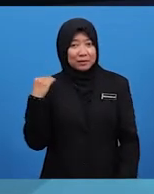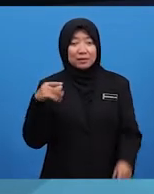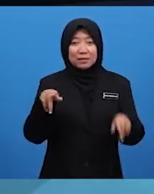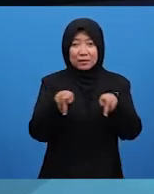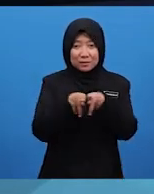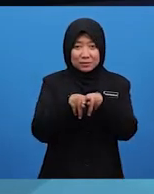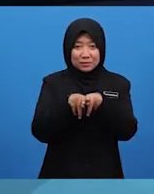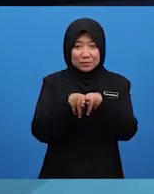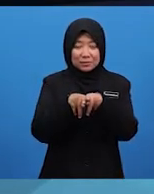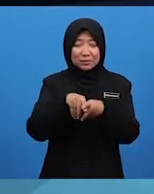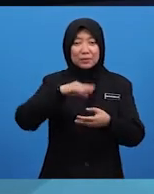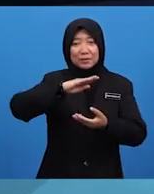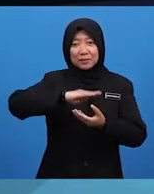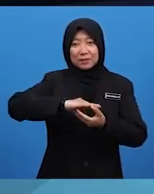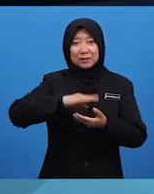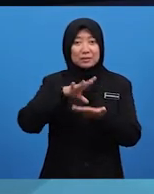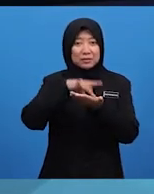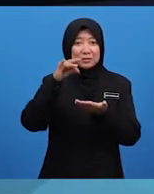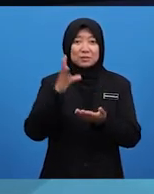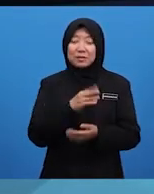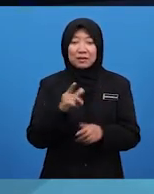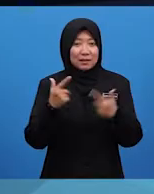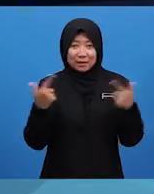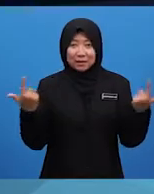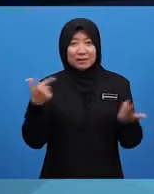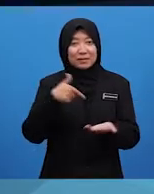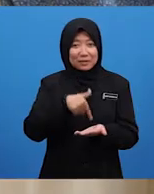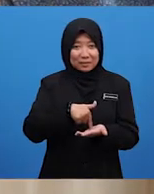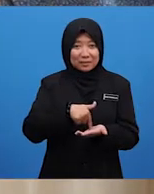kasut, bekas tisu dan lain-lain lagi.